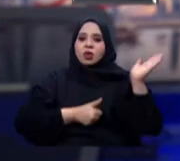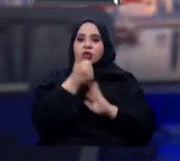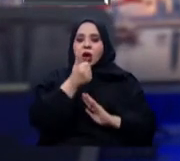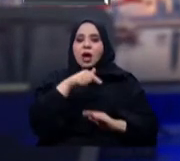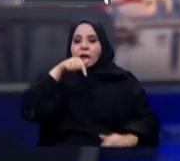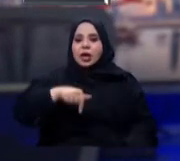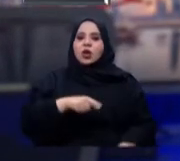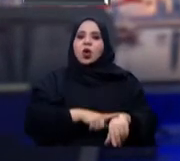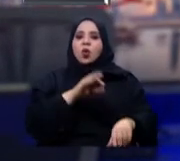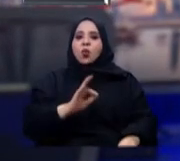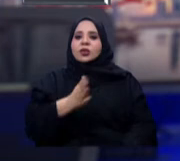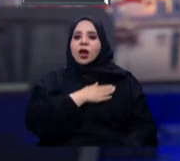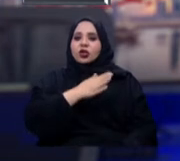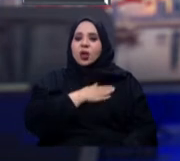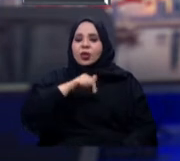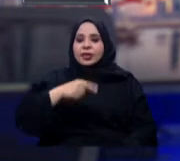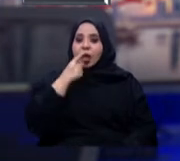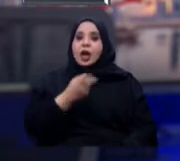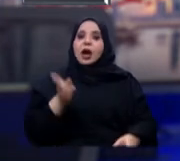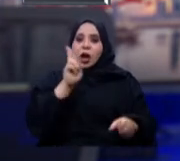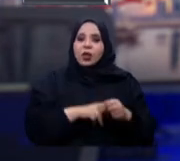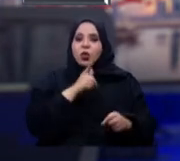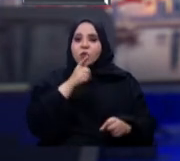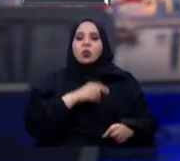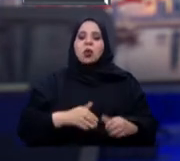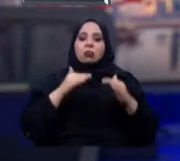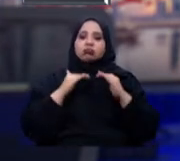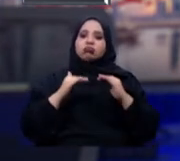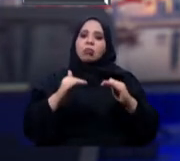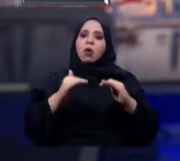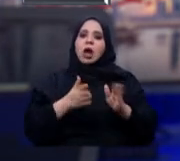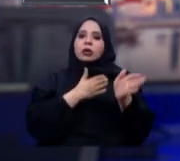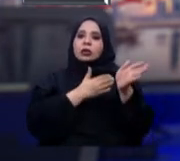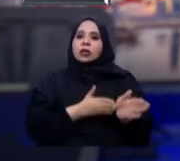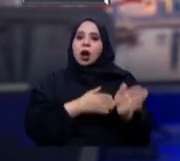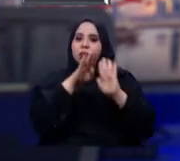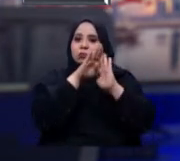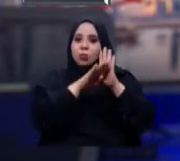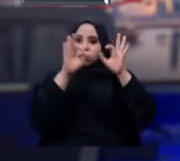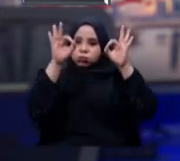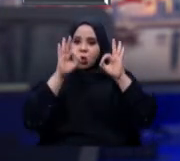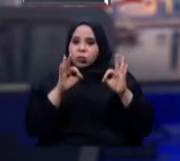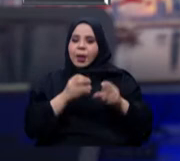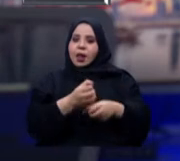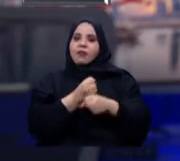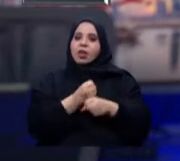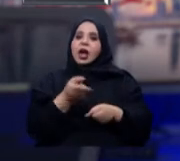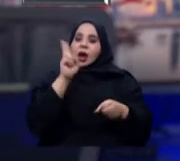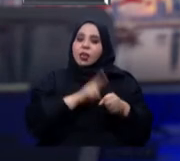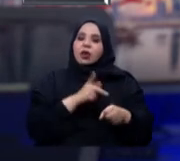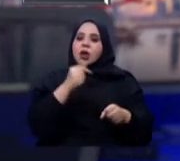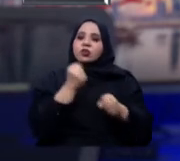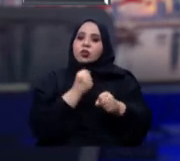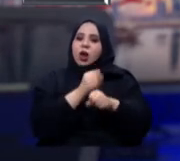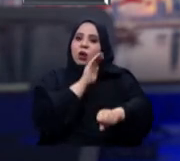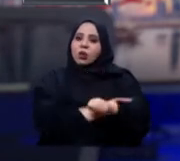نجاح موسم عاشوراء لهذا العام والذي جرى في أجواء آمنة والتزام بالإجراءات الاحترازية المحددة في إطار الجهود